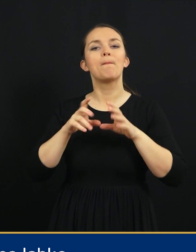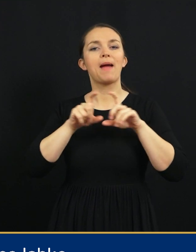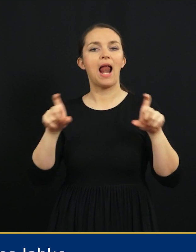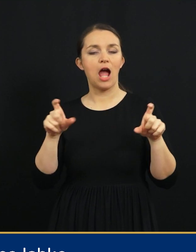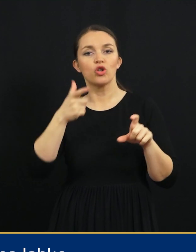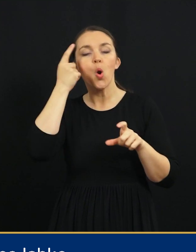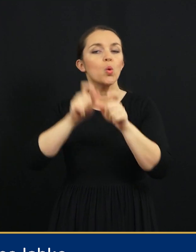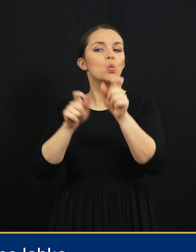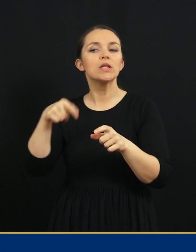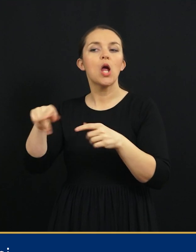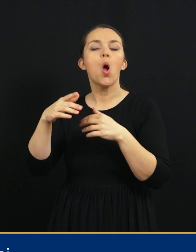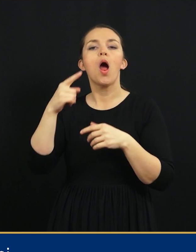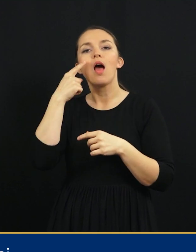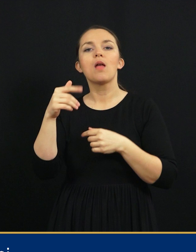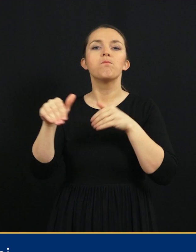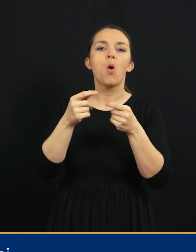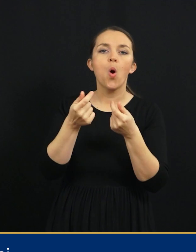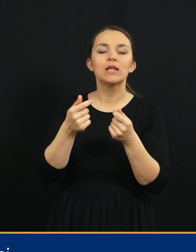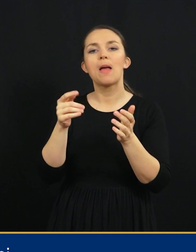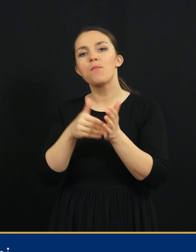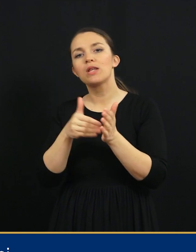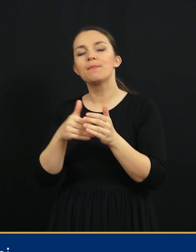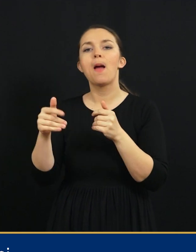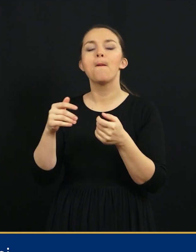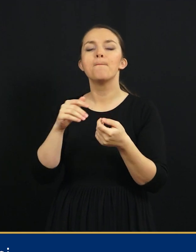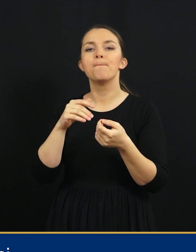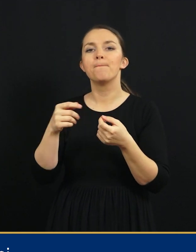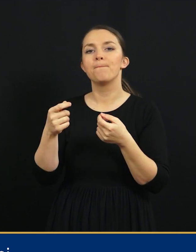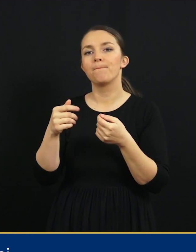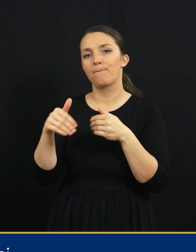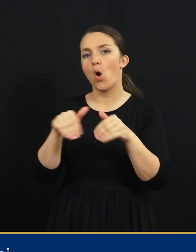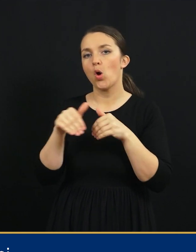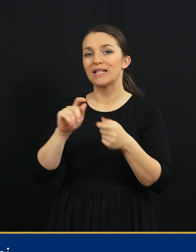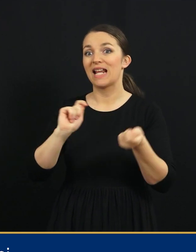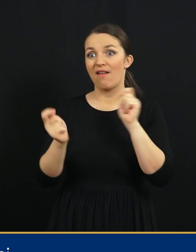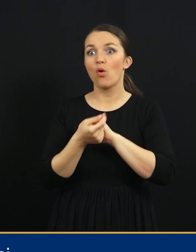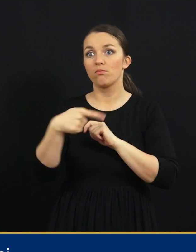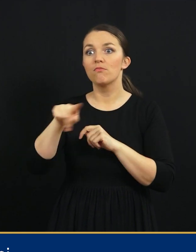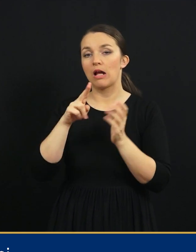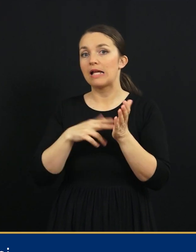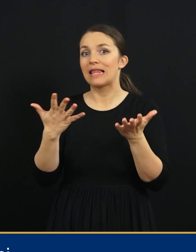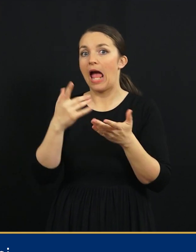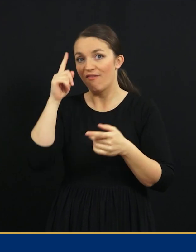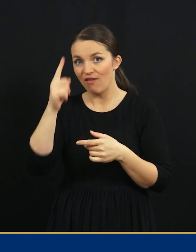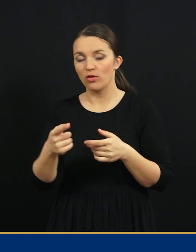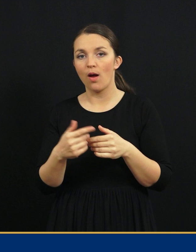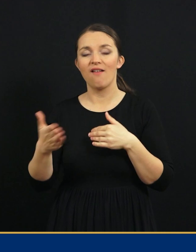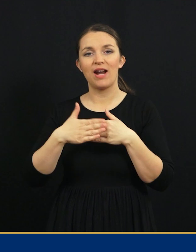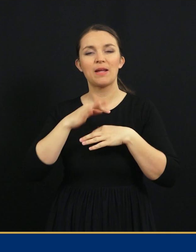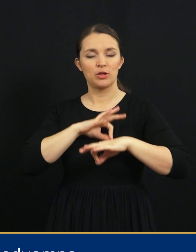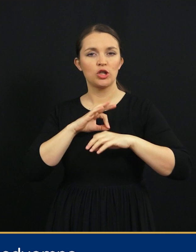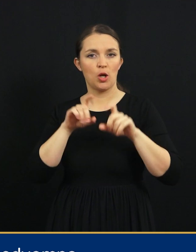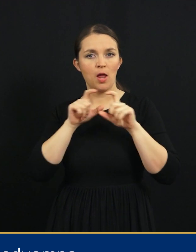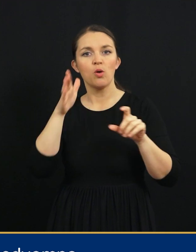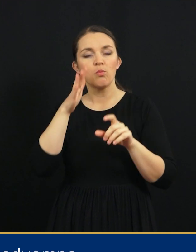predsedniški palači ljudi, ki o pokojninah in potrebni pokojninski reformi res nekaj vedo.